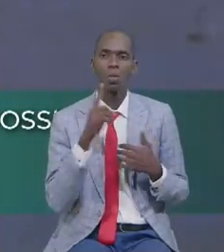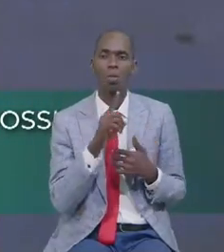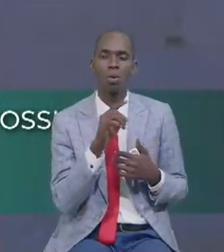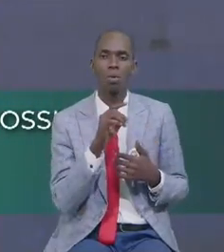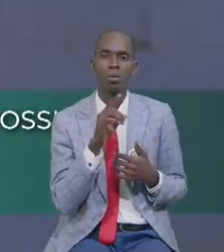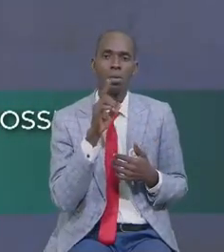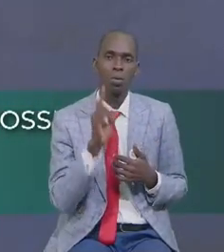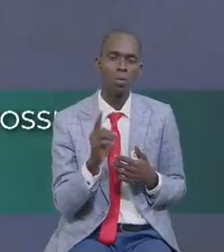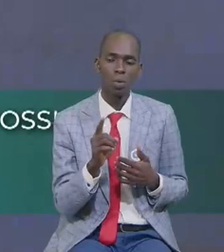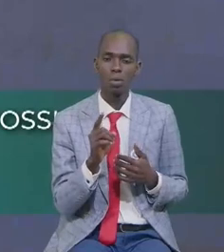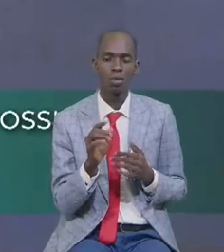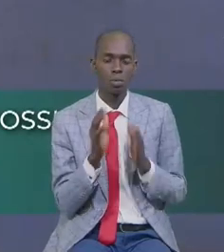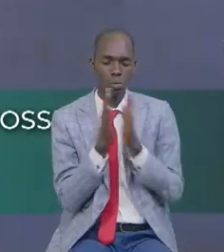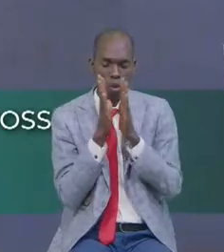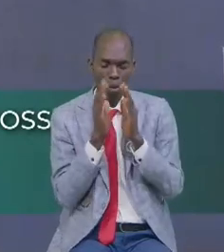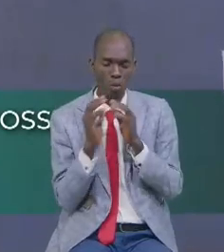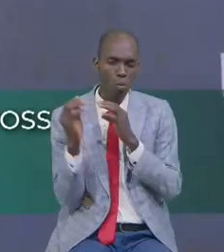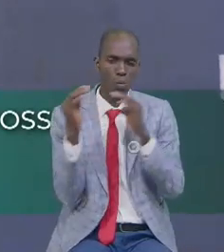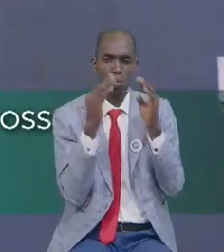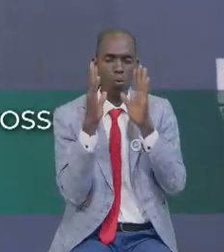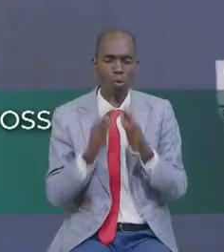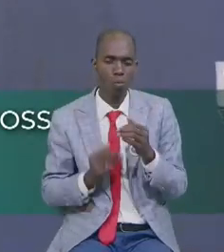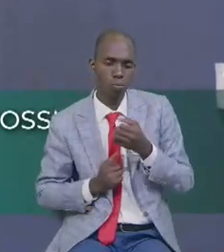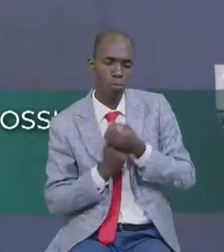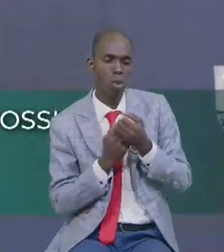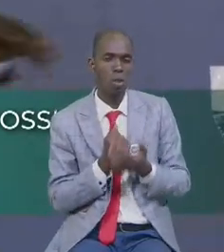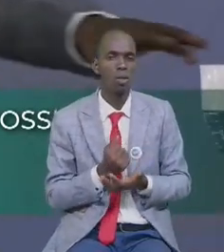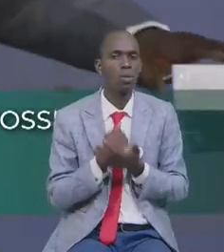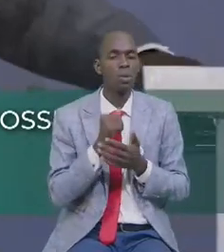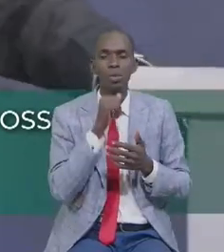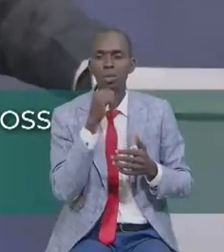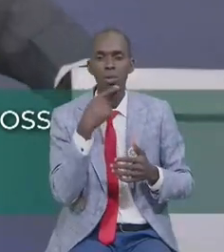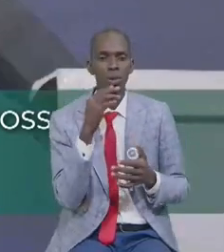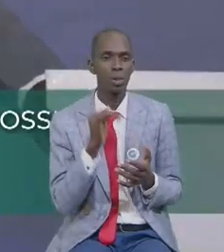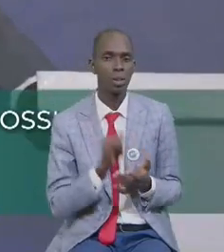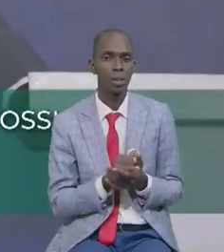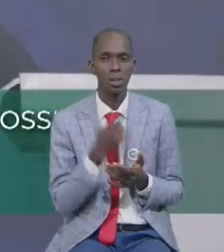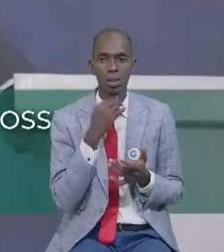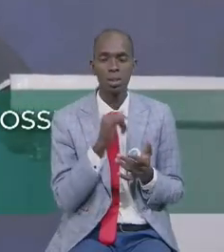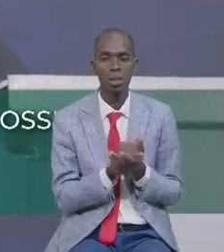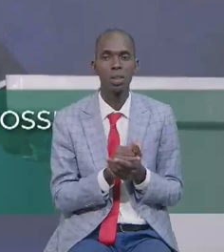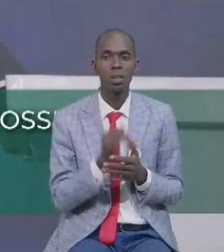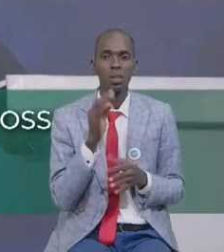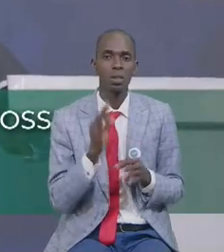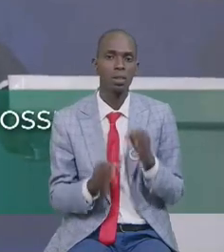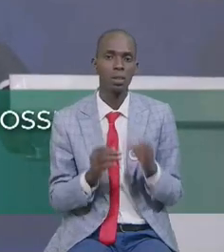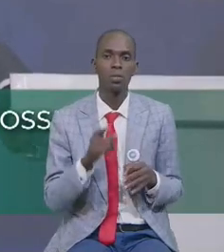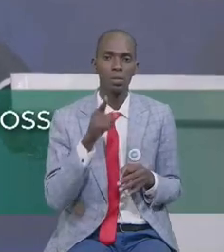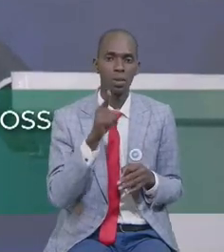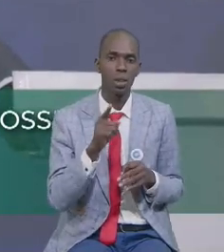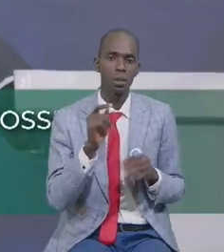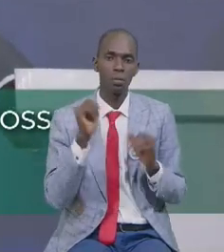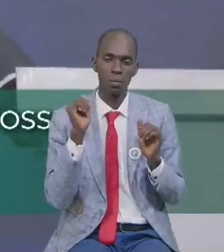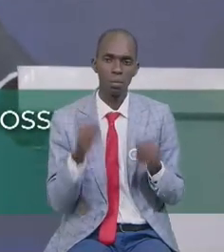C'est un guerrier de prière qui te soutienne et qui t'aide. Il n'a pas dit cela. Il a dit, si tu peux